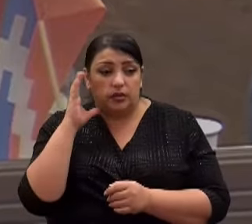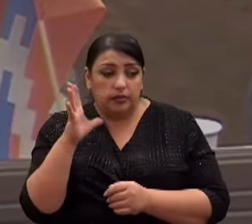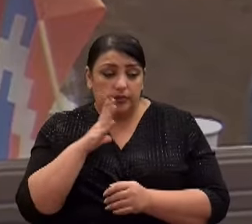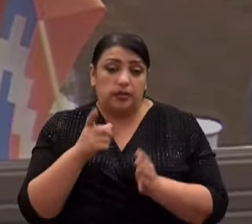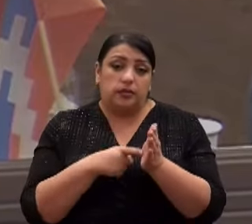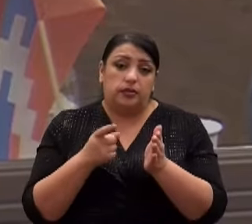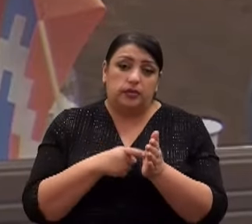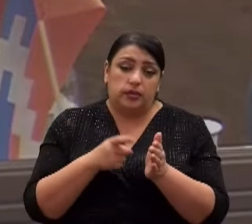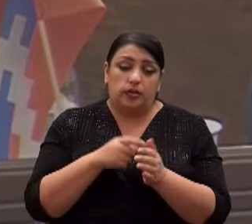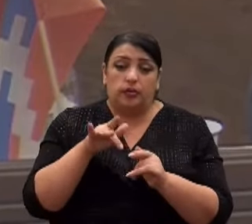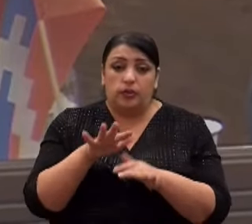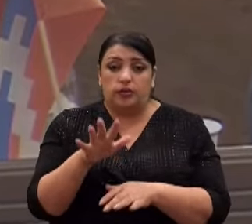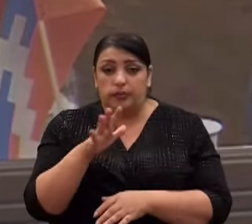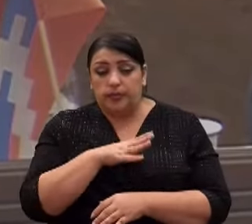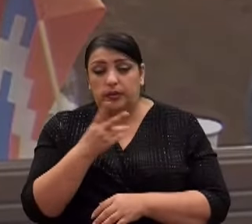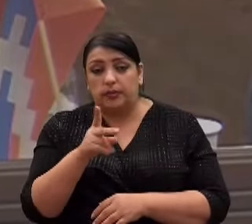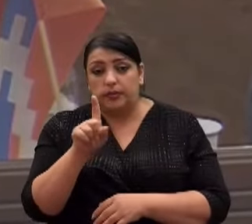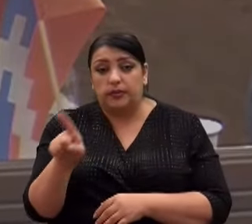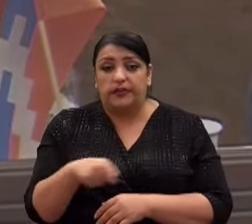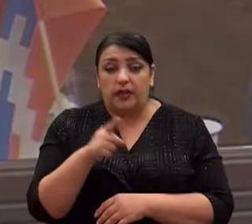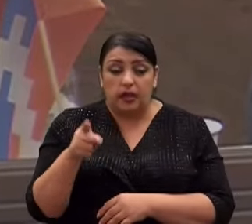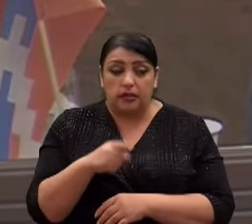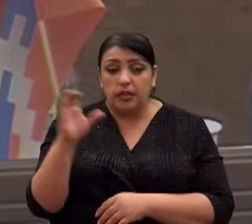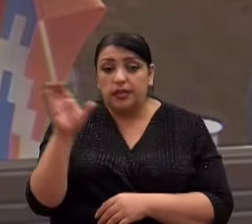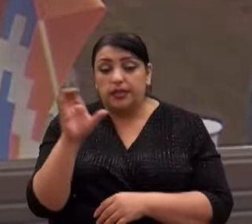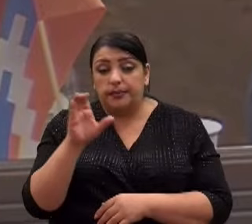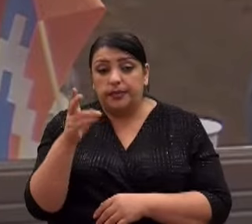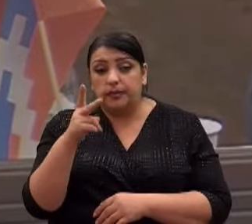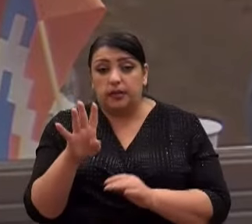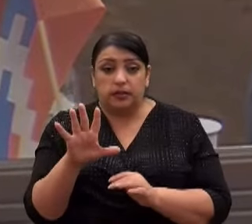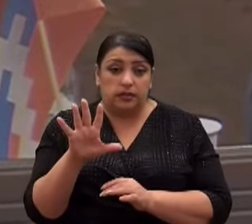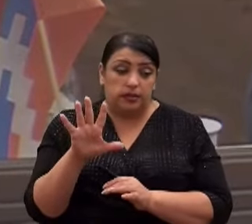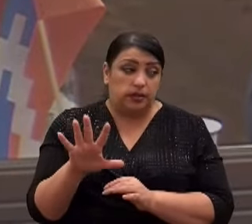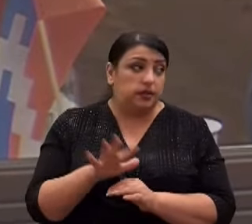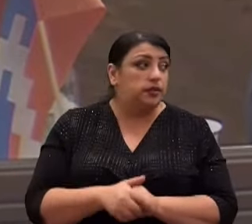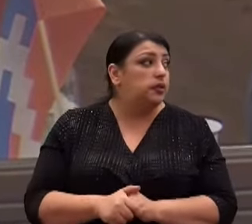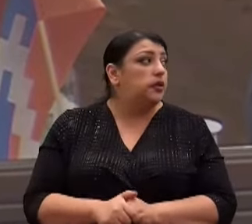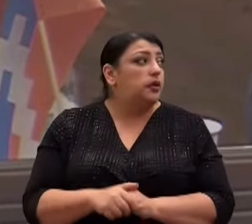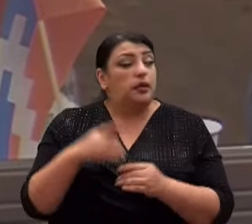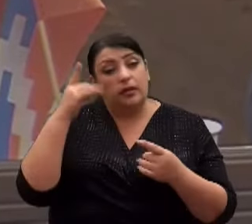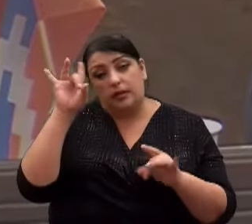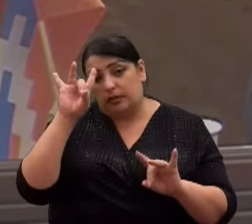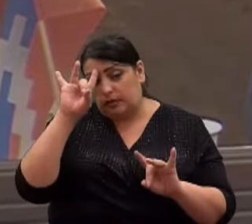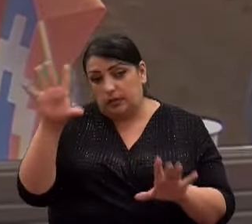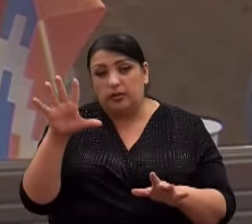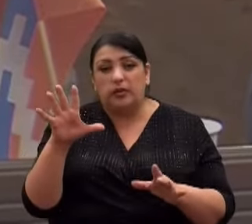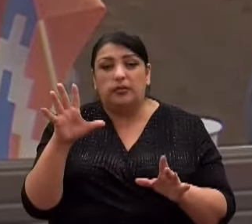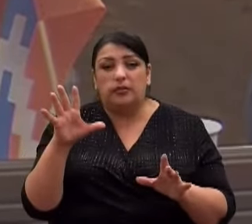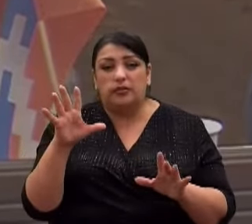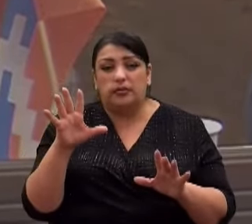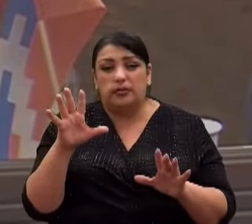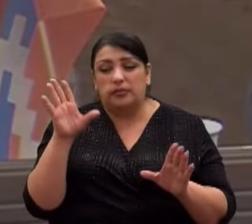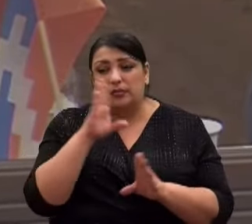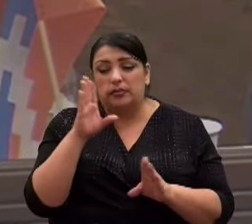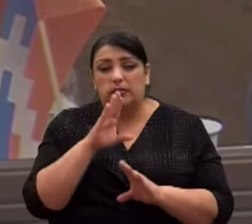հարուցվել 23 թվականի սեպտեմբերի 25-ին հայտնի դժբախտ պատարի